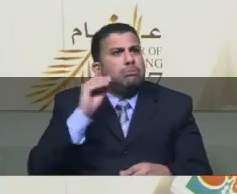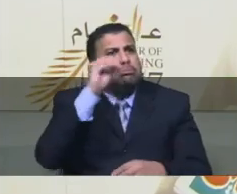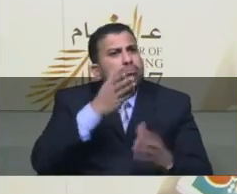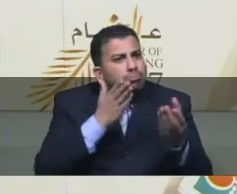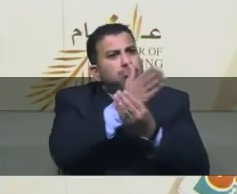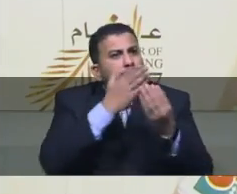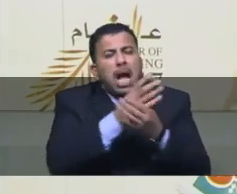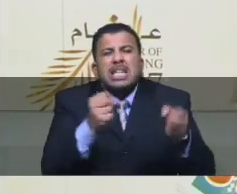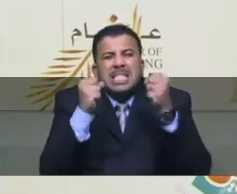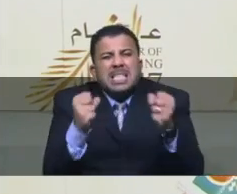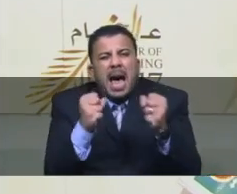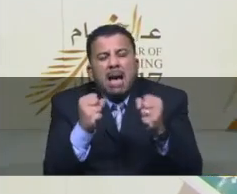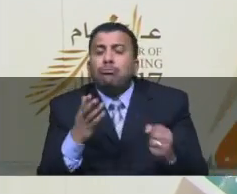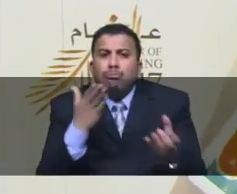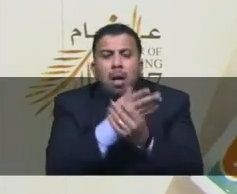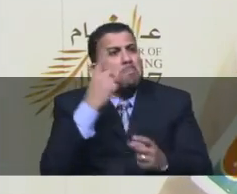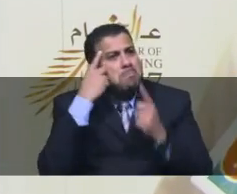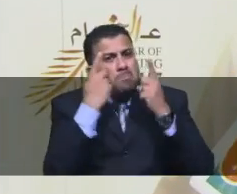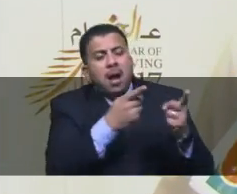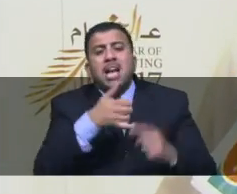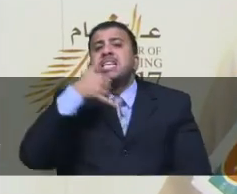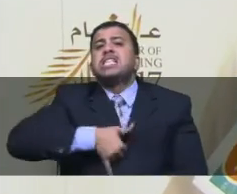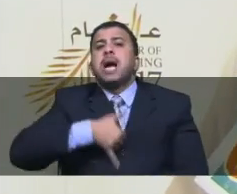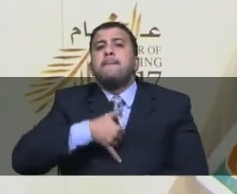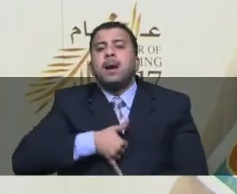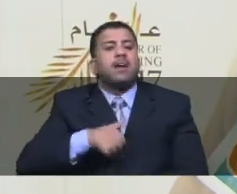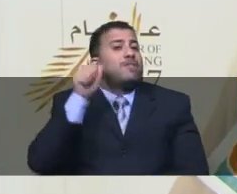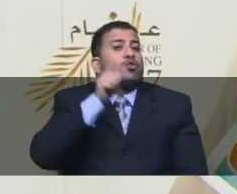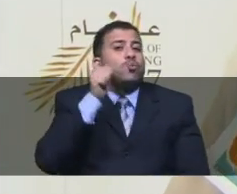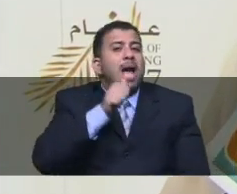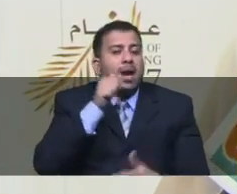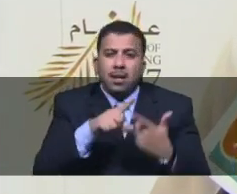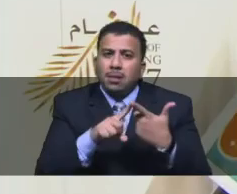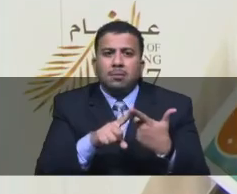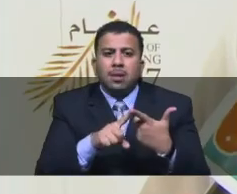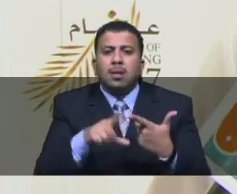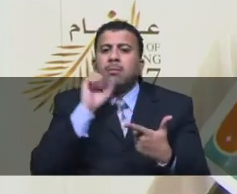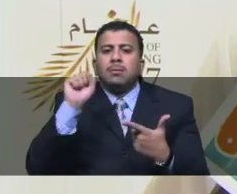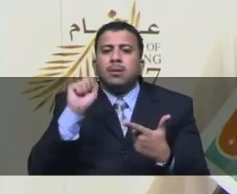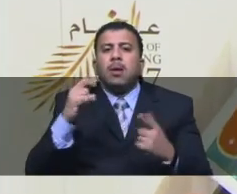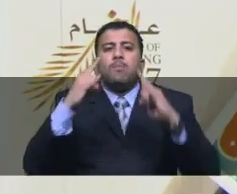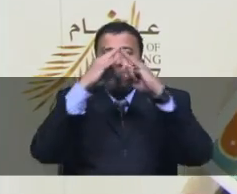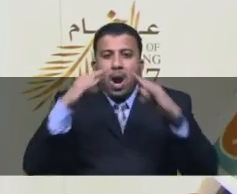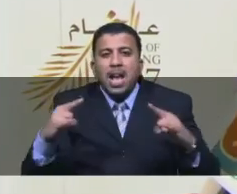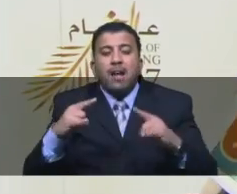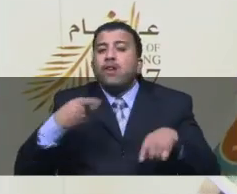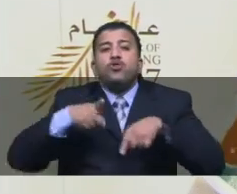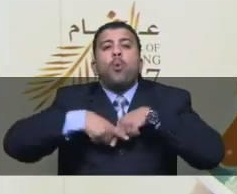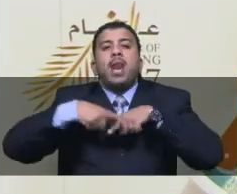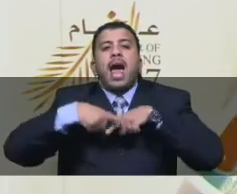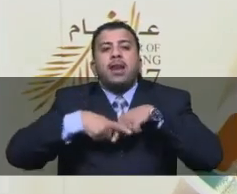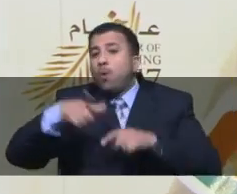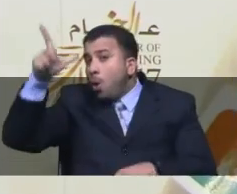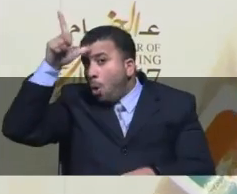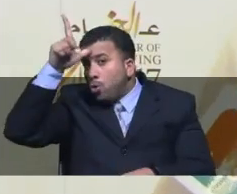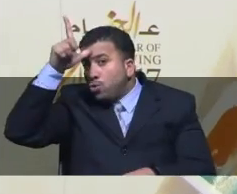وأكثرها تعقيداً، سواء في اليمن، سواء في السودان، سواء في كذلك مخيماتنا في اليونان